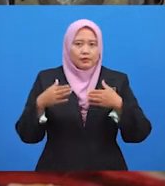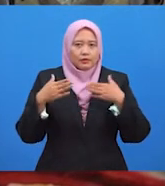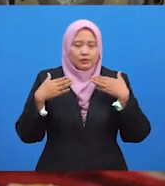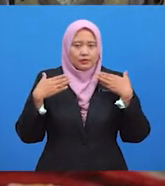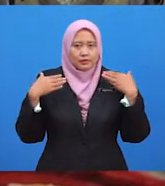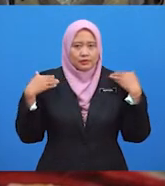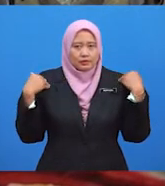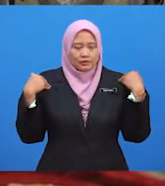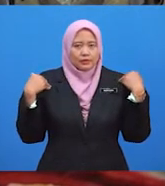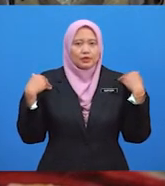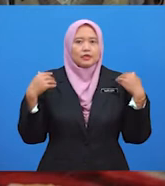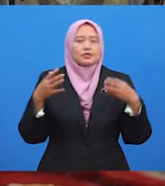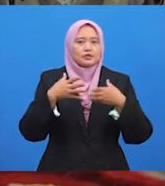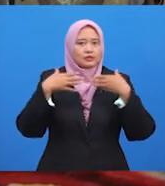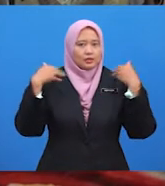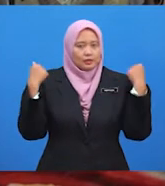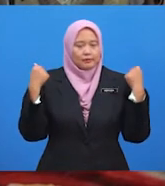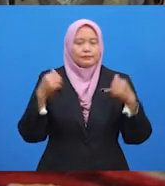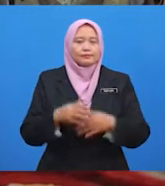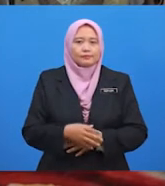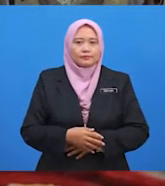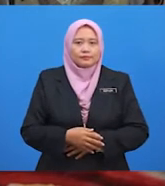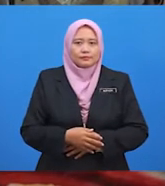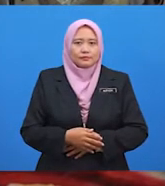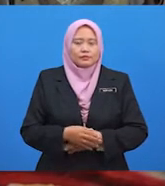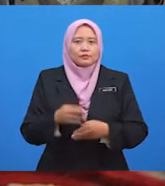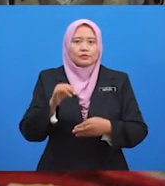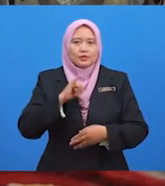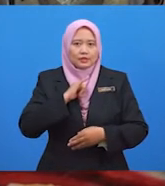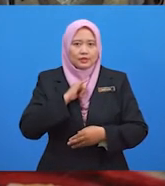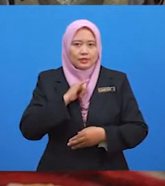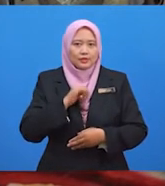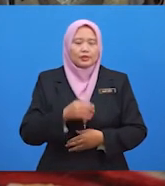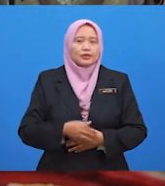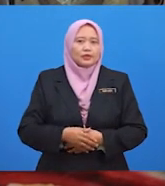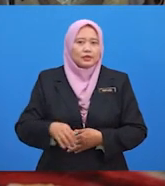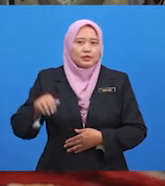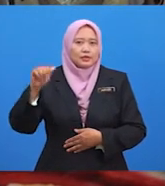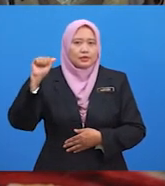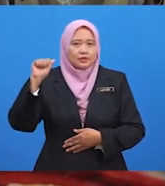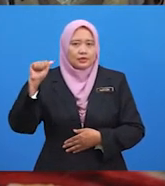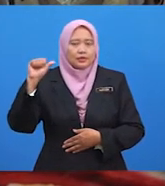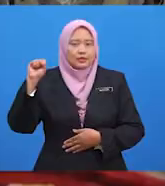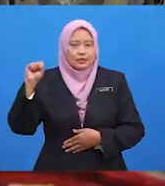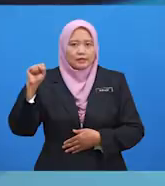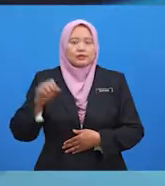Saya, Cikgu Ashirin binti Sukarti, isyarat nama cikgu adalah